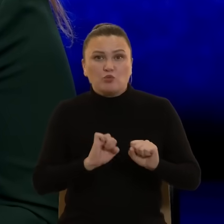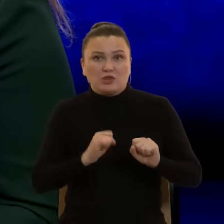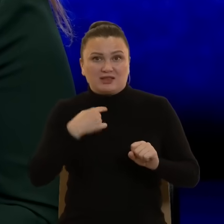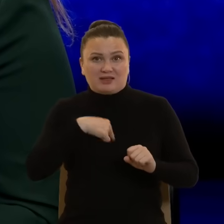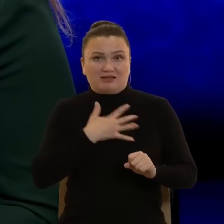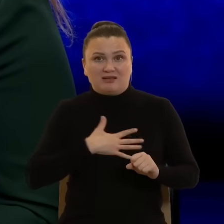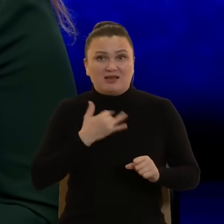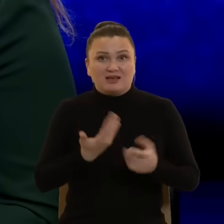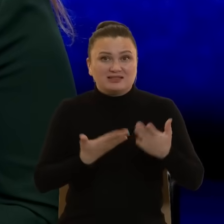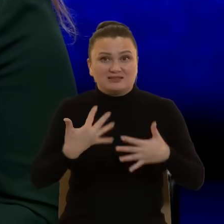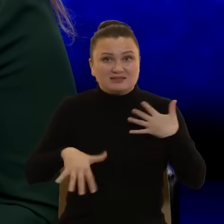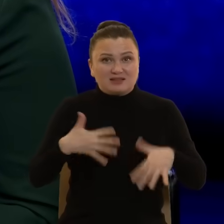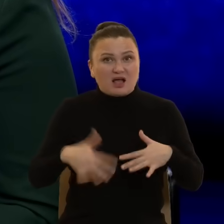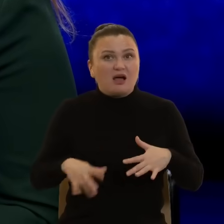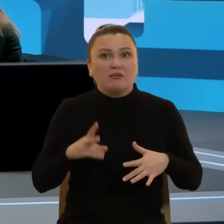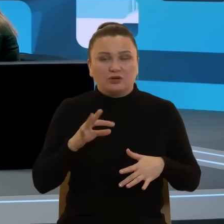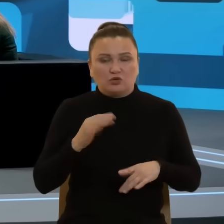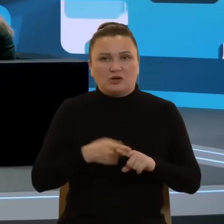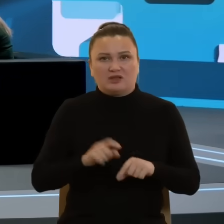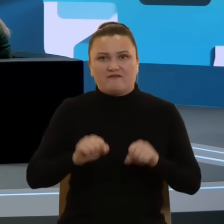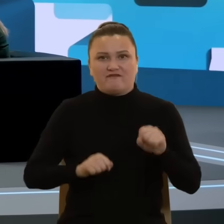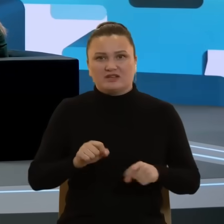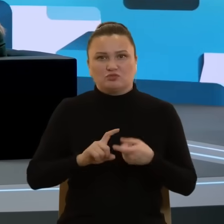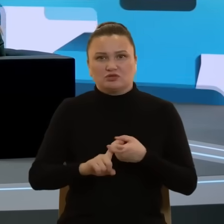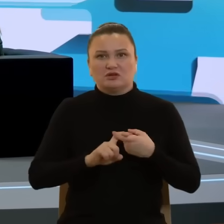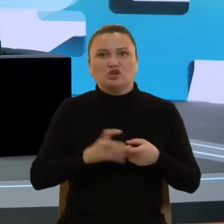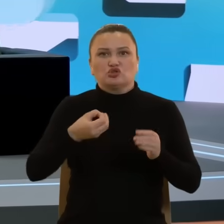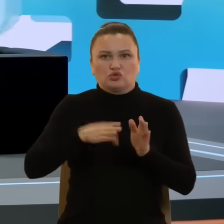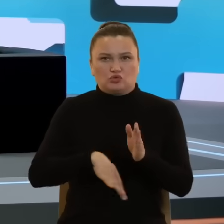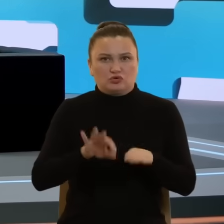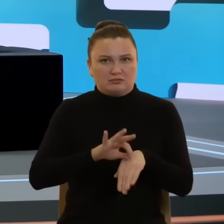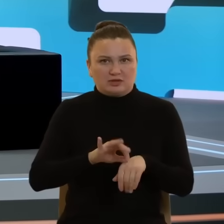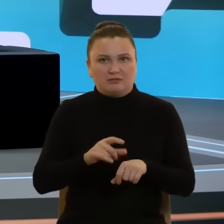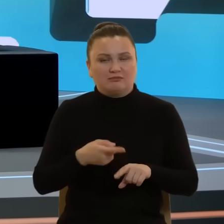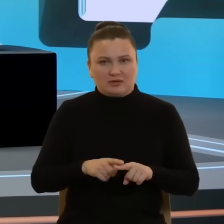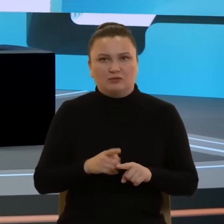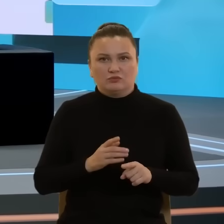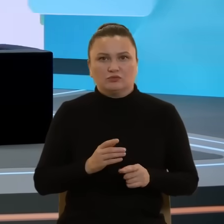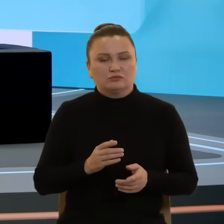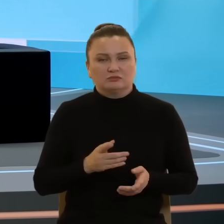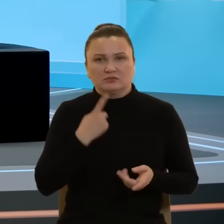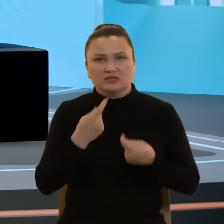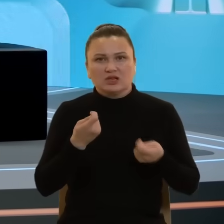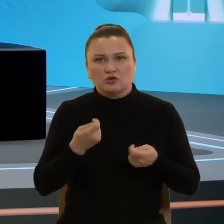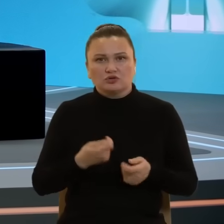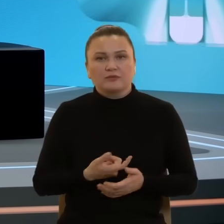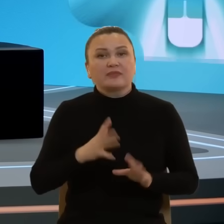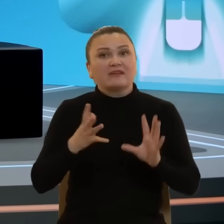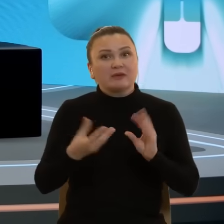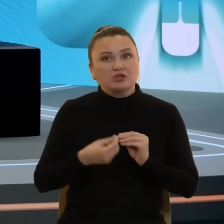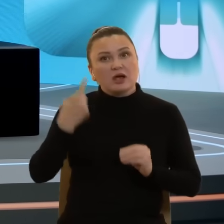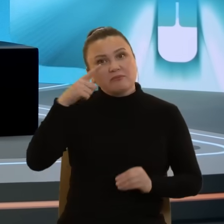системы, такое возможно. По крайней мере, такие случаи описаны в литературе. А вообще, миф это или нет,